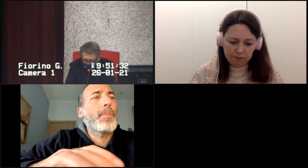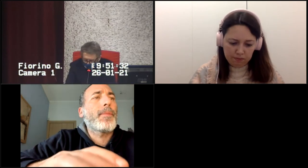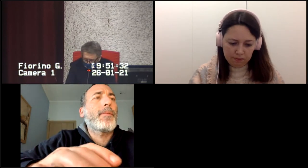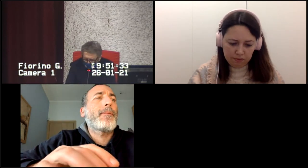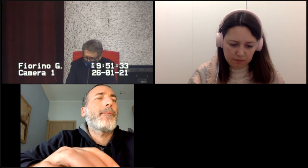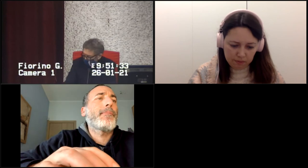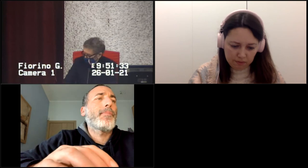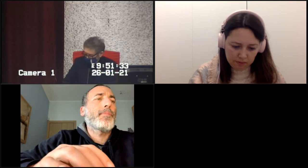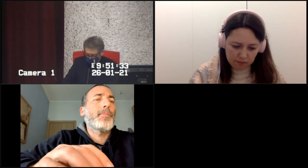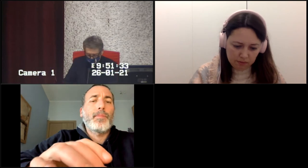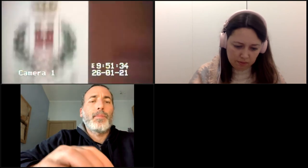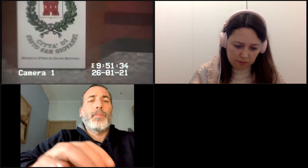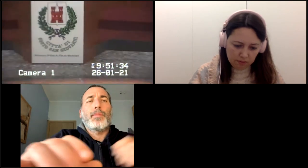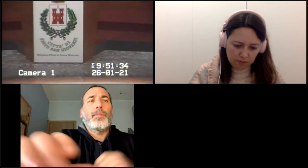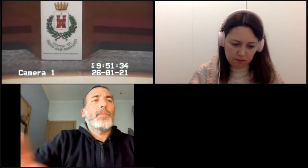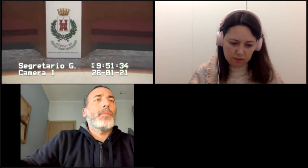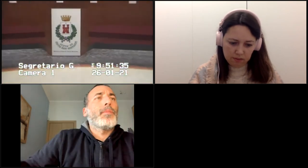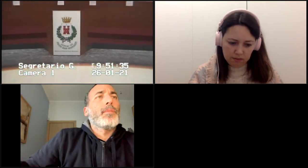lei, segretario.